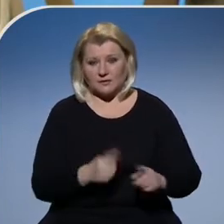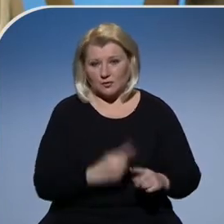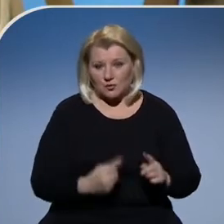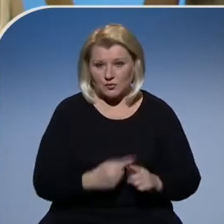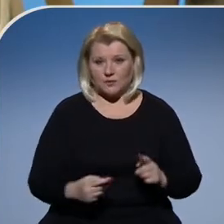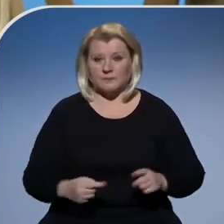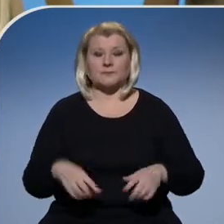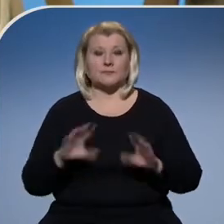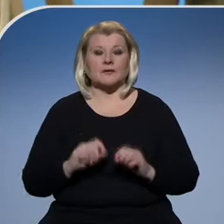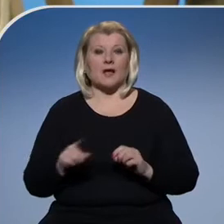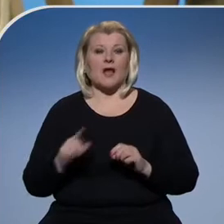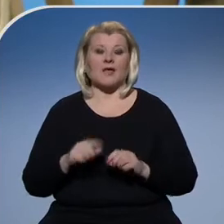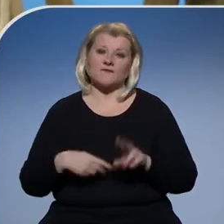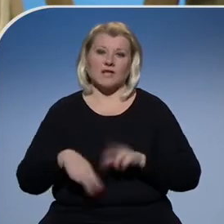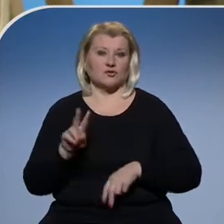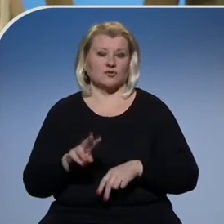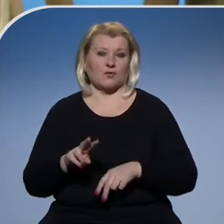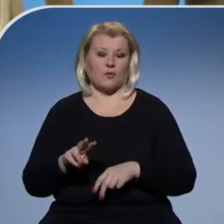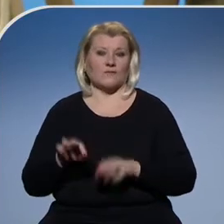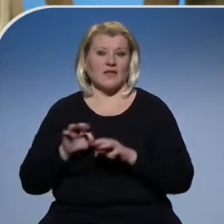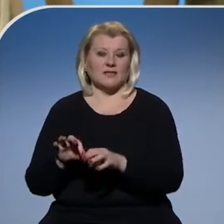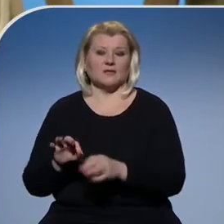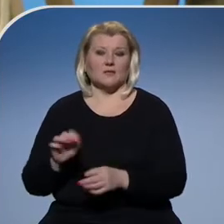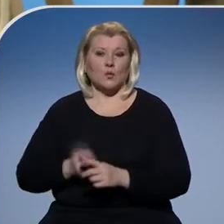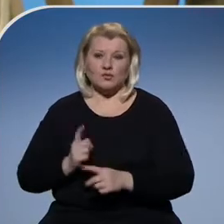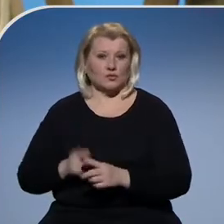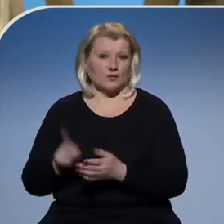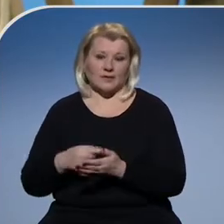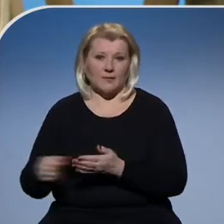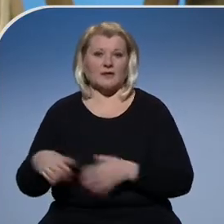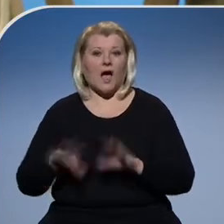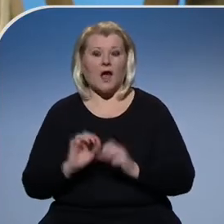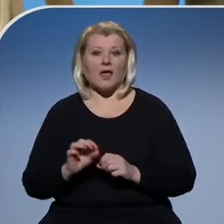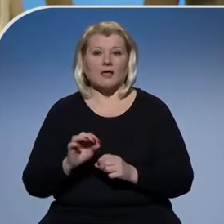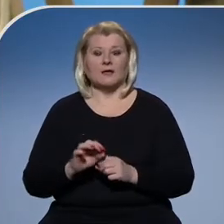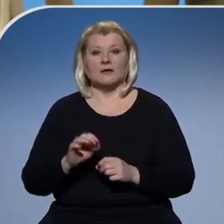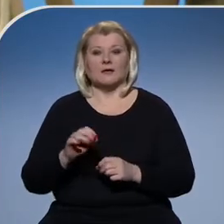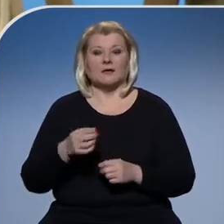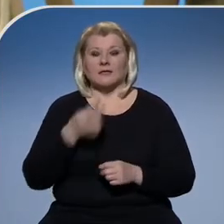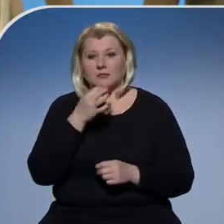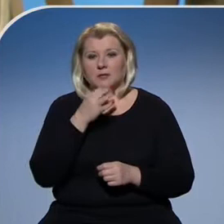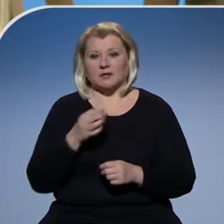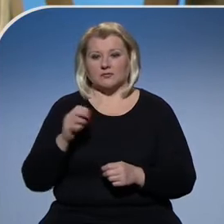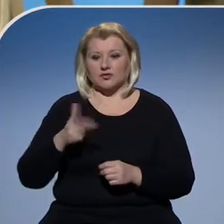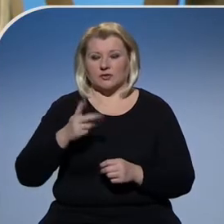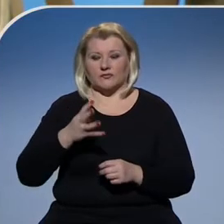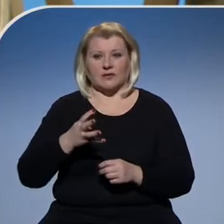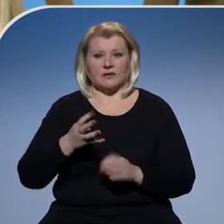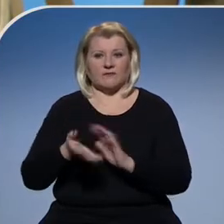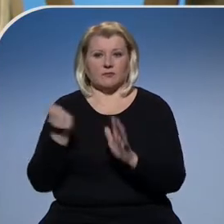účtu zpravidla není poplatkováno. Na druhou stranu třeba každý druhý, třetí výběr v měsíci už může stát třeba kolem 30-40